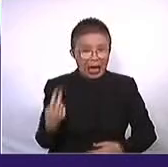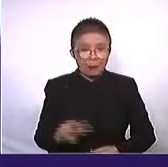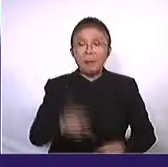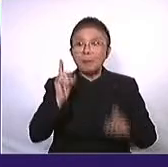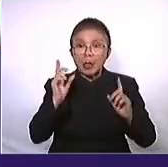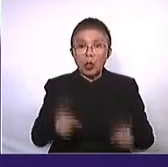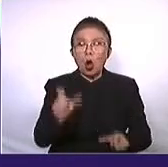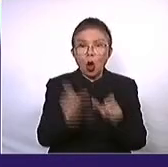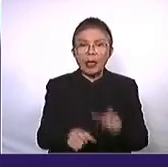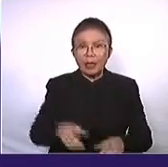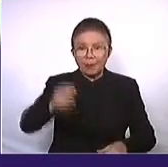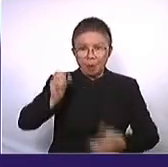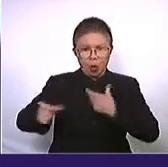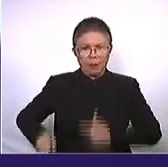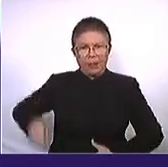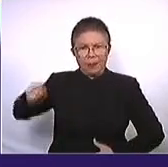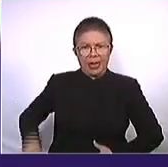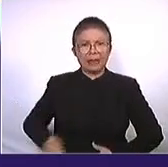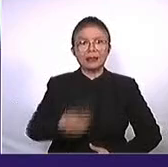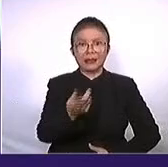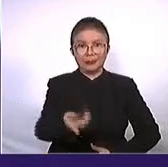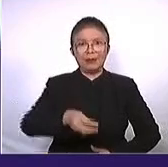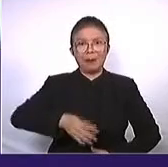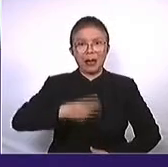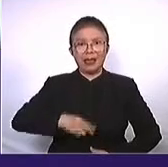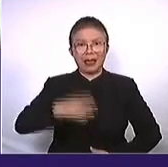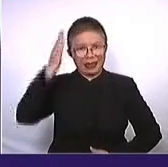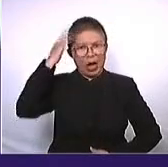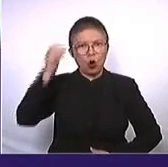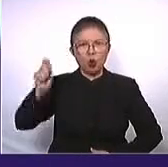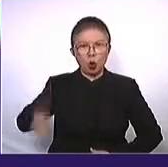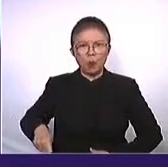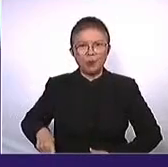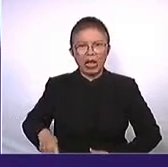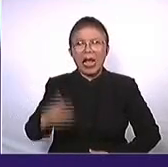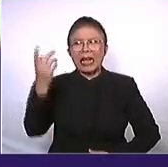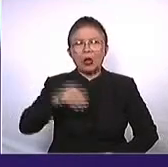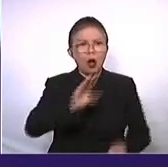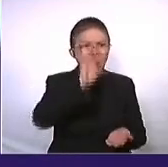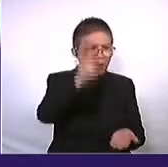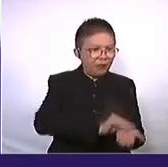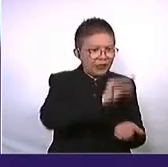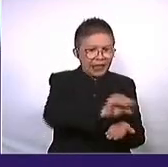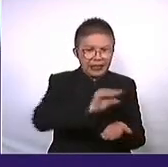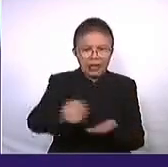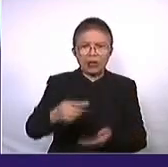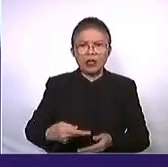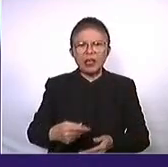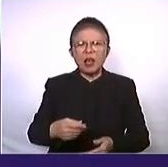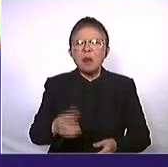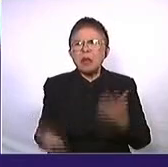perlu seorang penegak hukum seperti Bapak. Karena apa? Kami kalau mau investasi di Indonesia ini